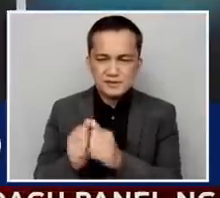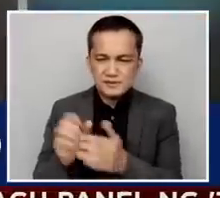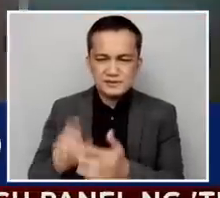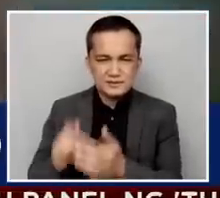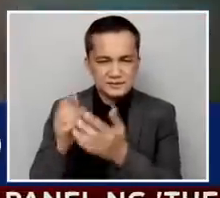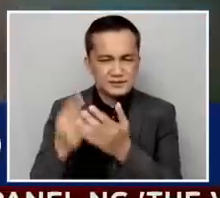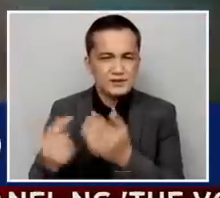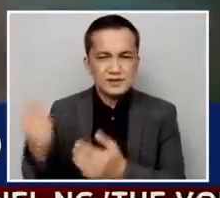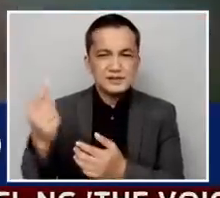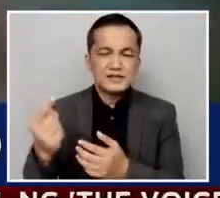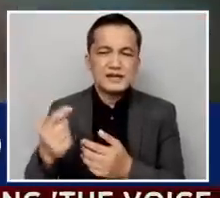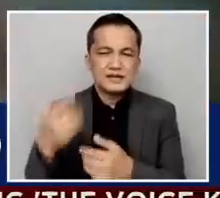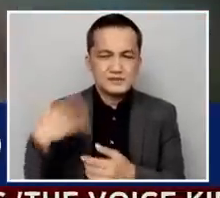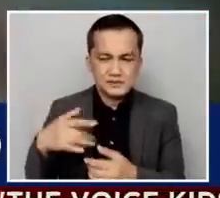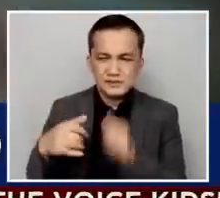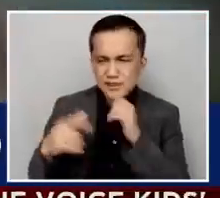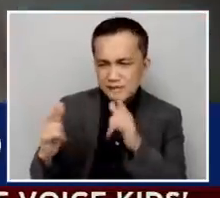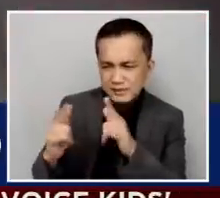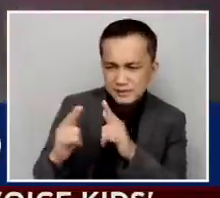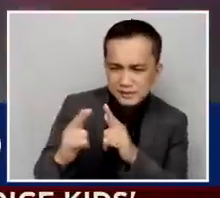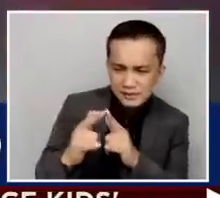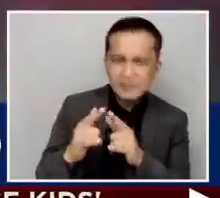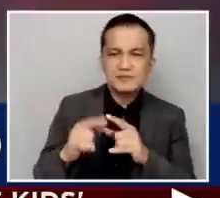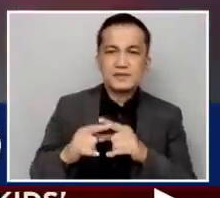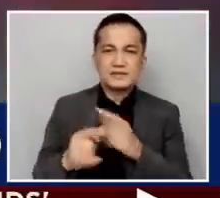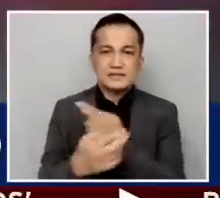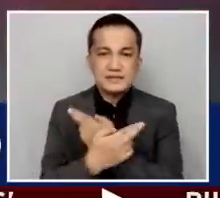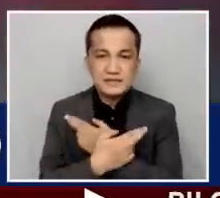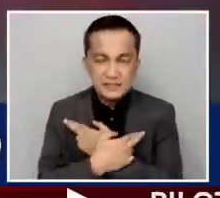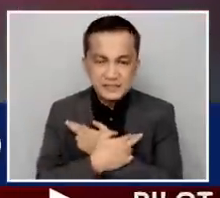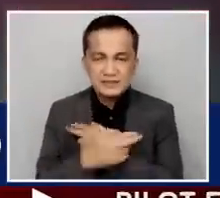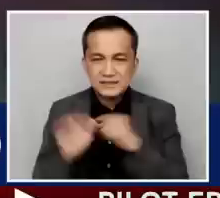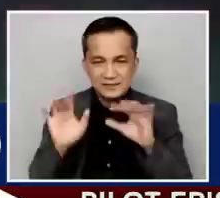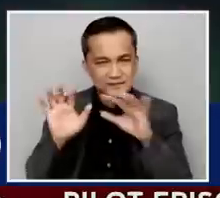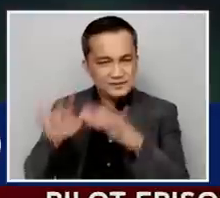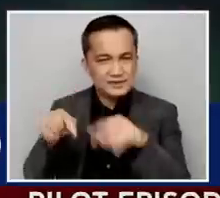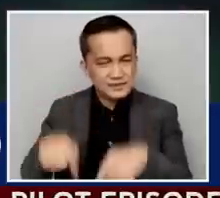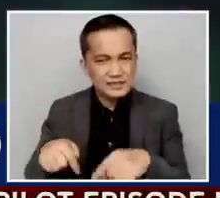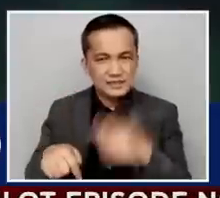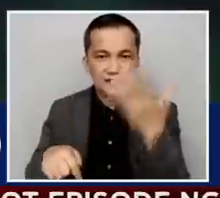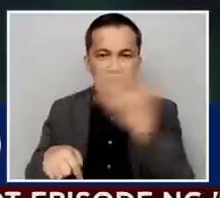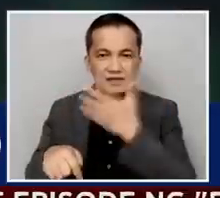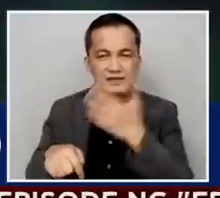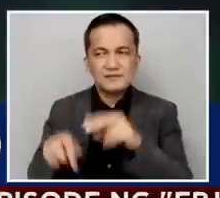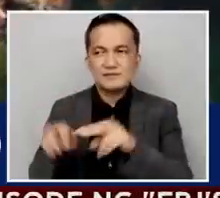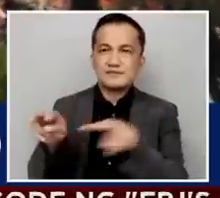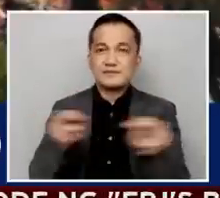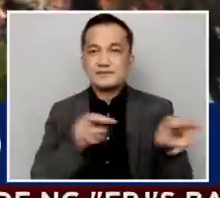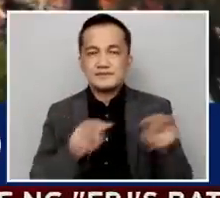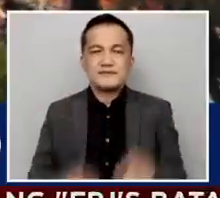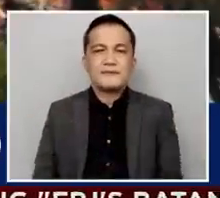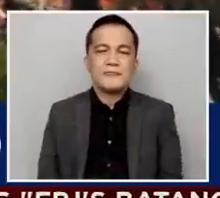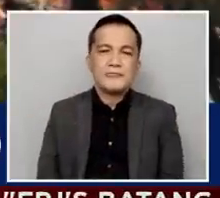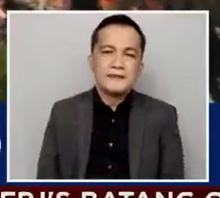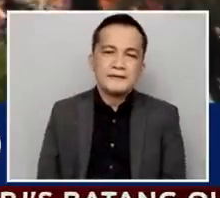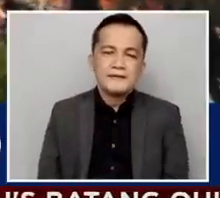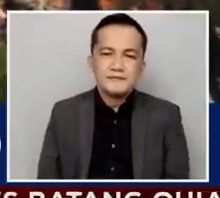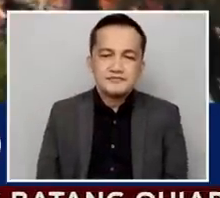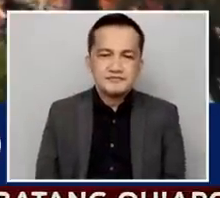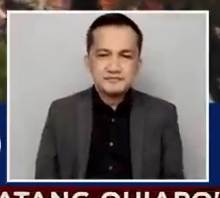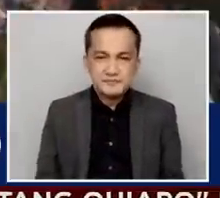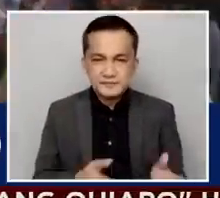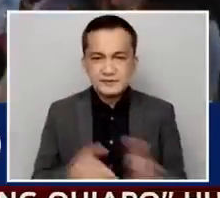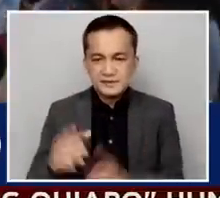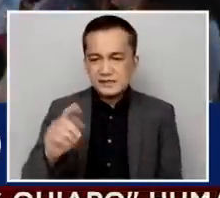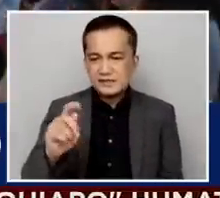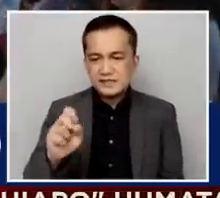naman di lang mai-inlove, kundi marerelax pa ang mga dumarayo rito sa ganda ng tanawin. Sa Talisay